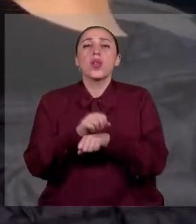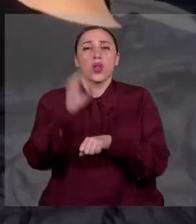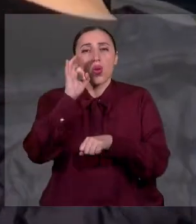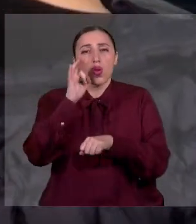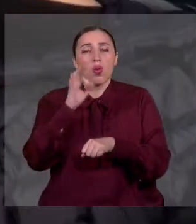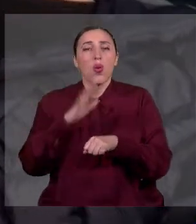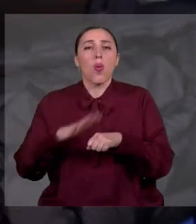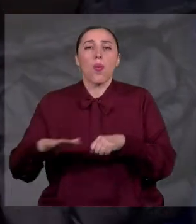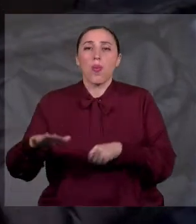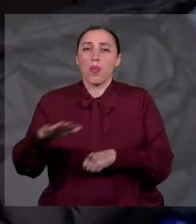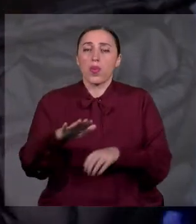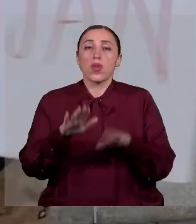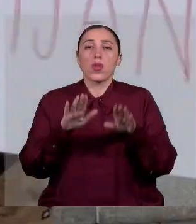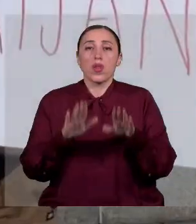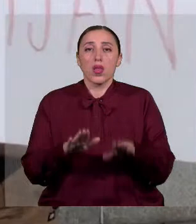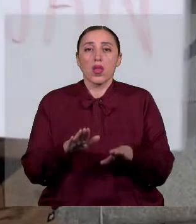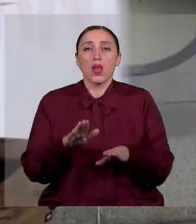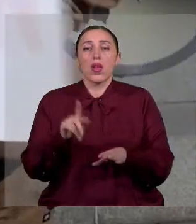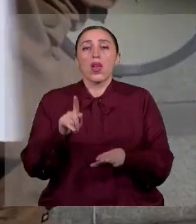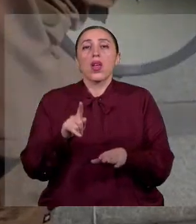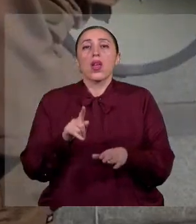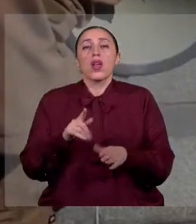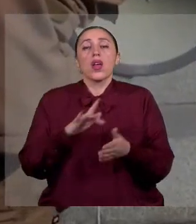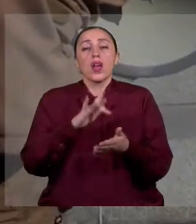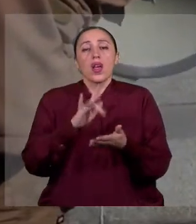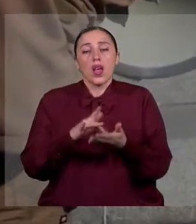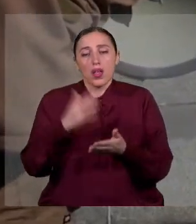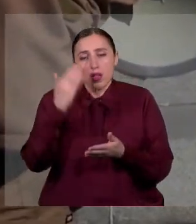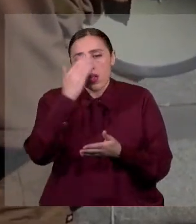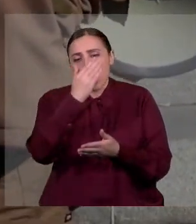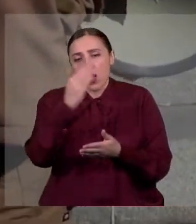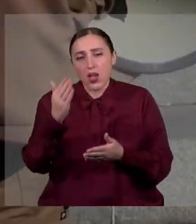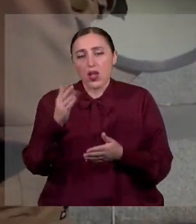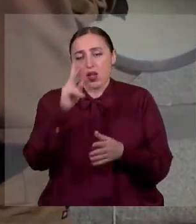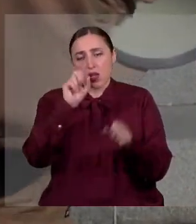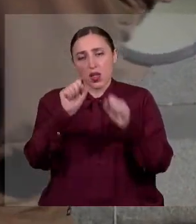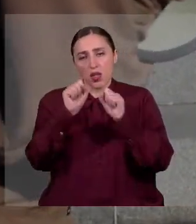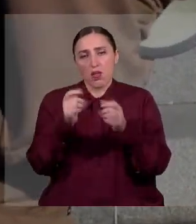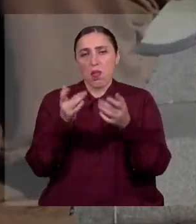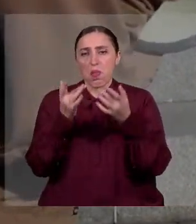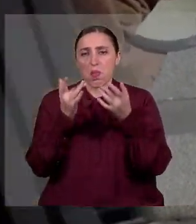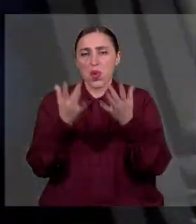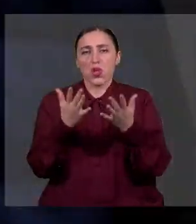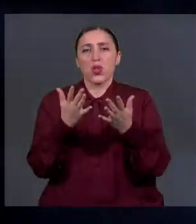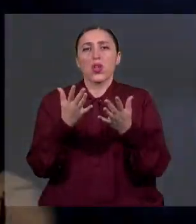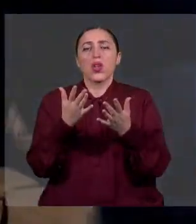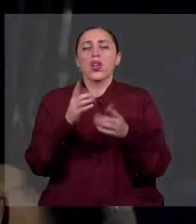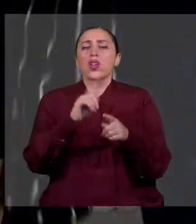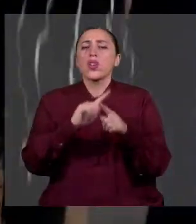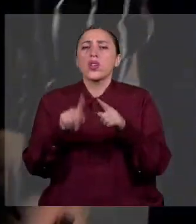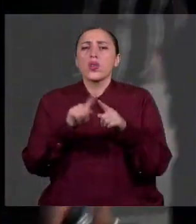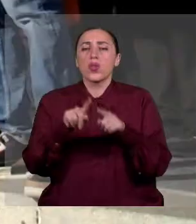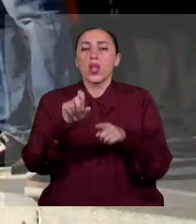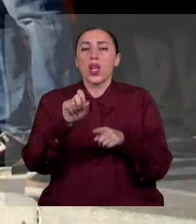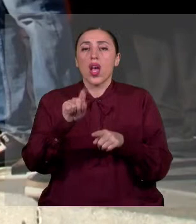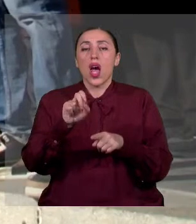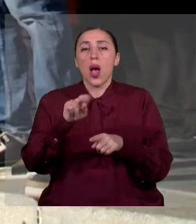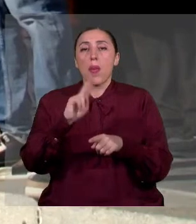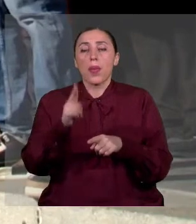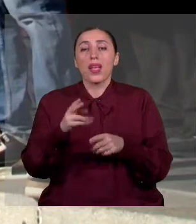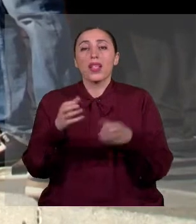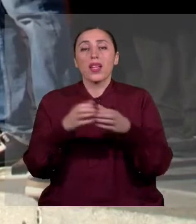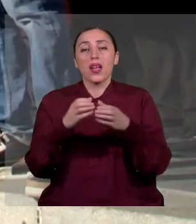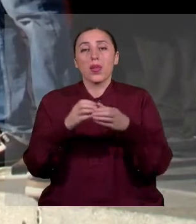Ազատության հրապարակում։ Քաղհասարակությունը իշխանություններից պահանջում է րոպե առաջ դադարեցնել անդամակցությունը ռազմական